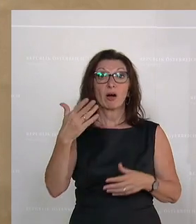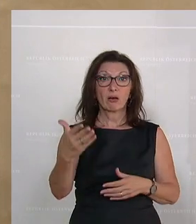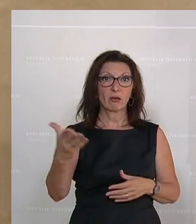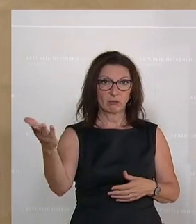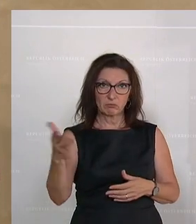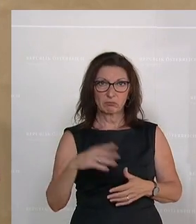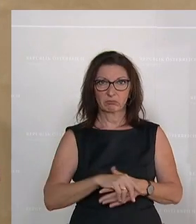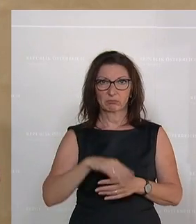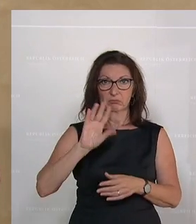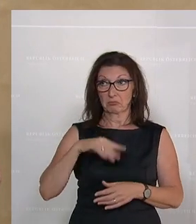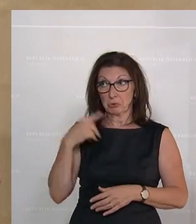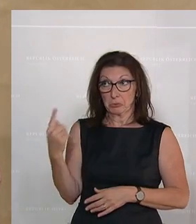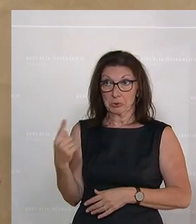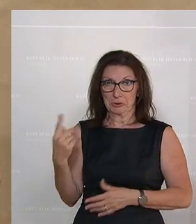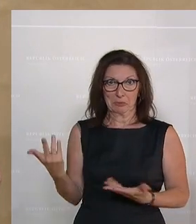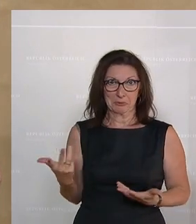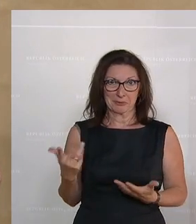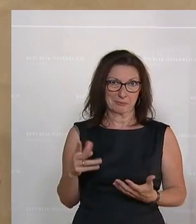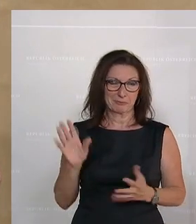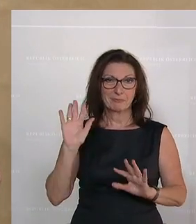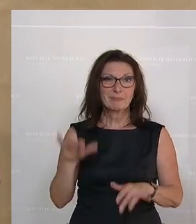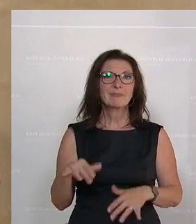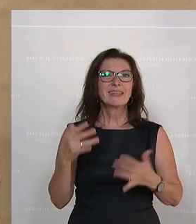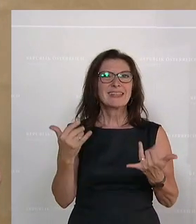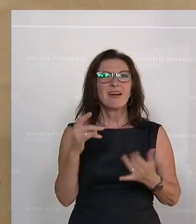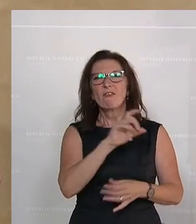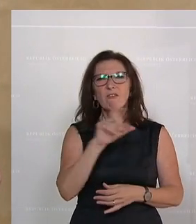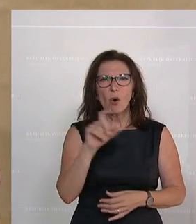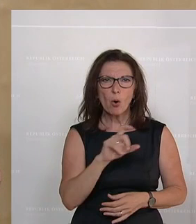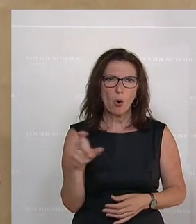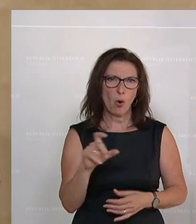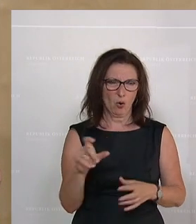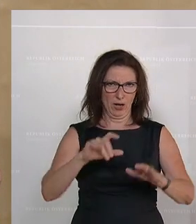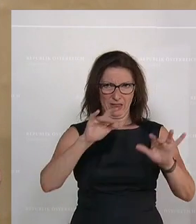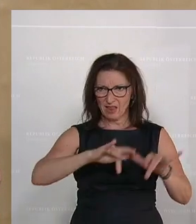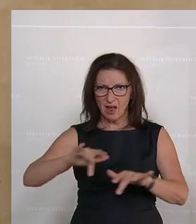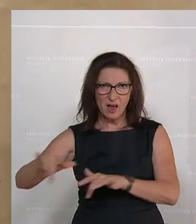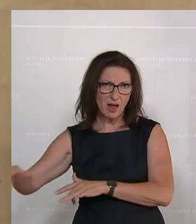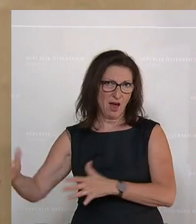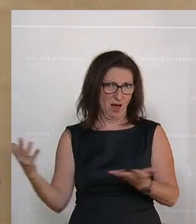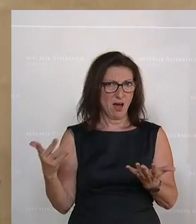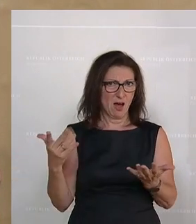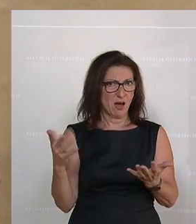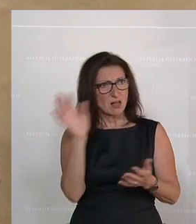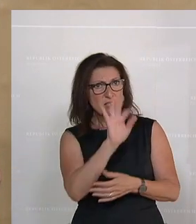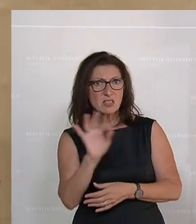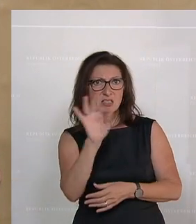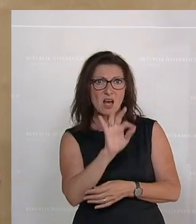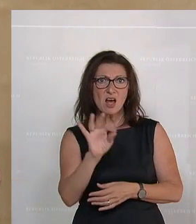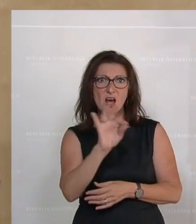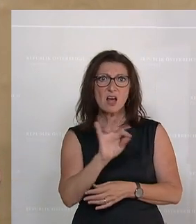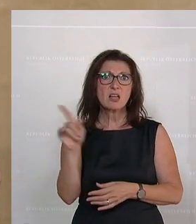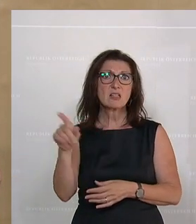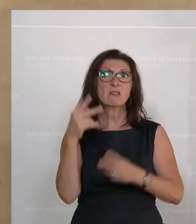selber in den finger weil die umbuchung die jetzt schon wochenlang vorherrschen die deutschen darauf hin dass hier deutlich weniger